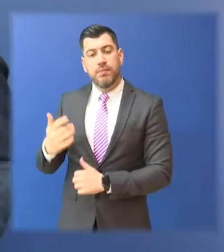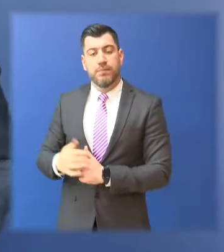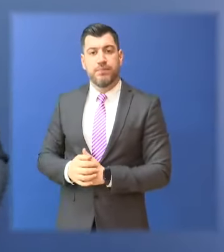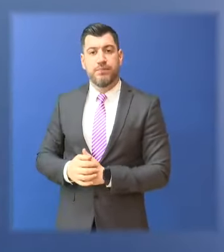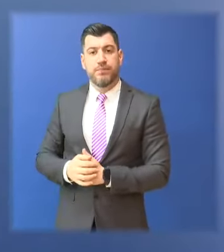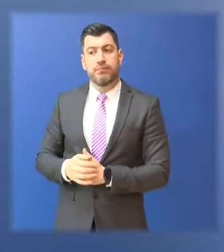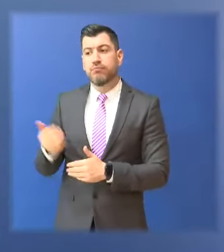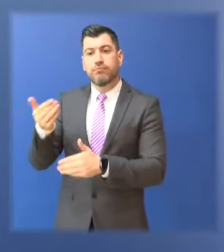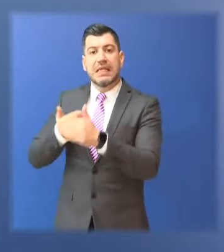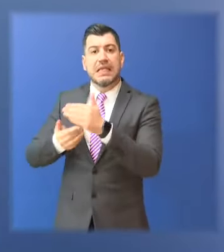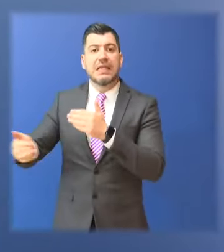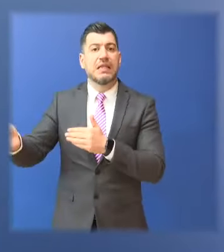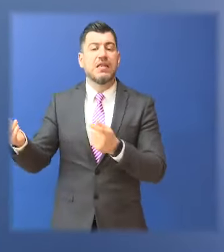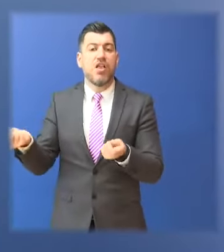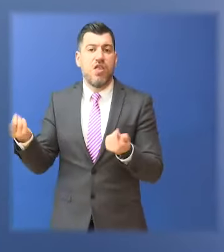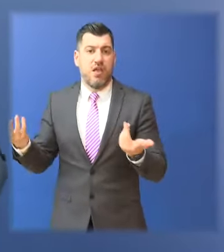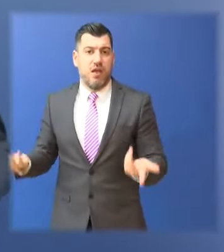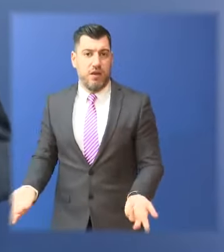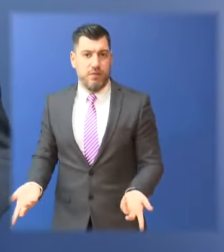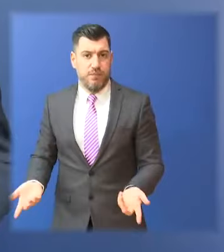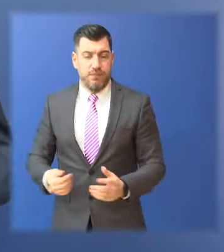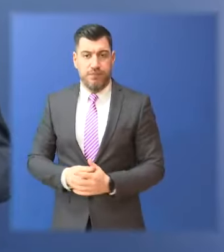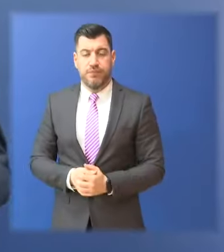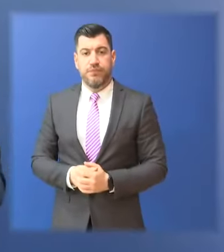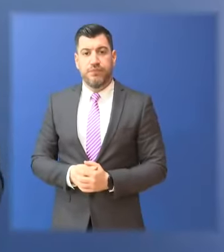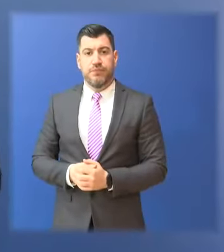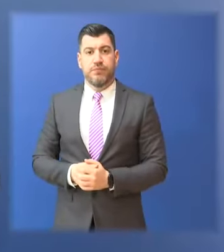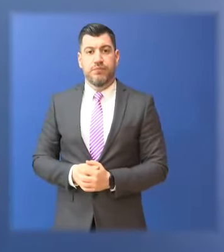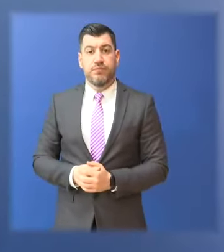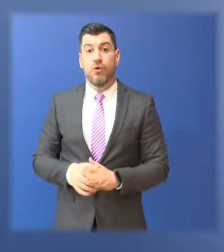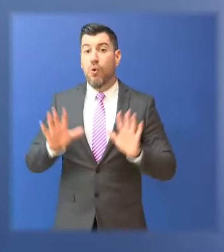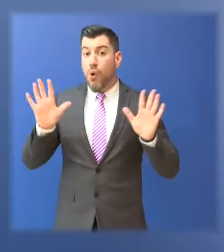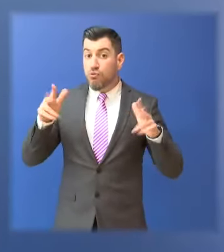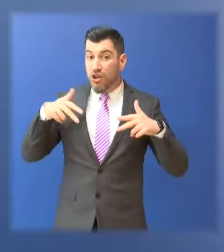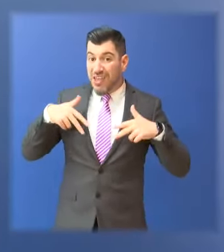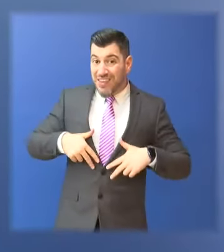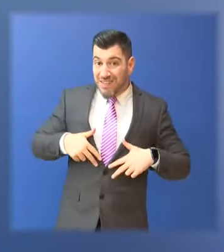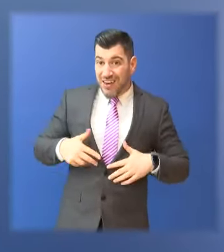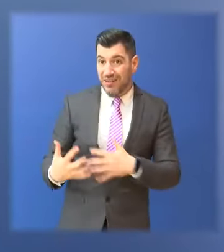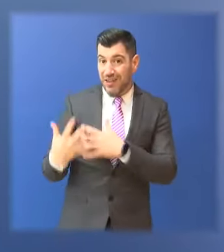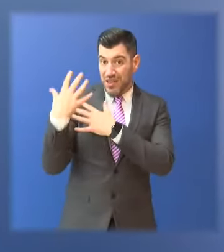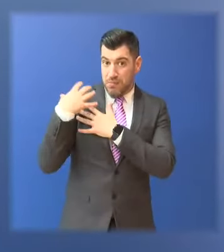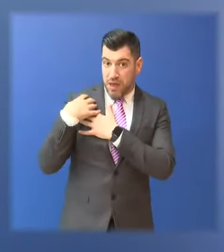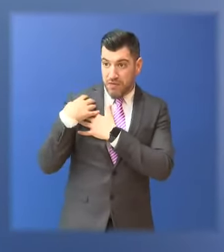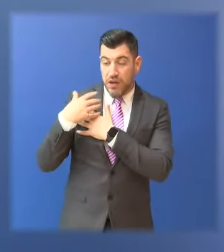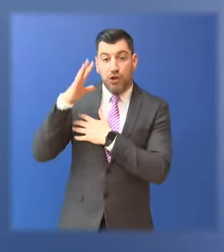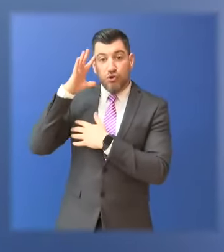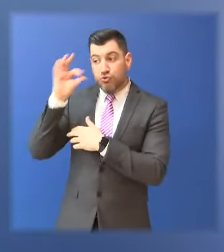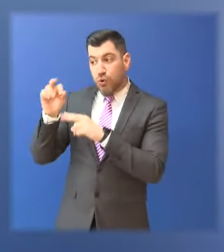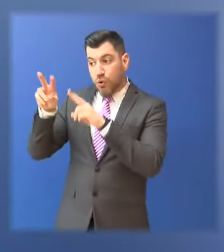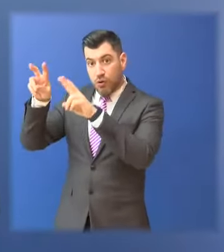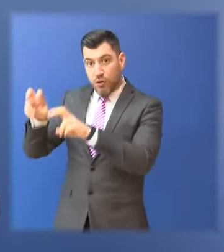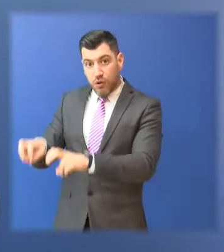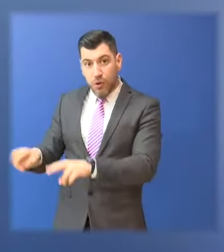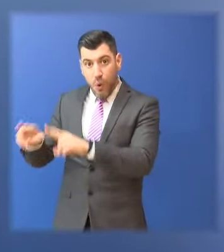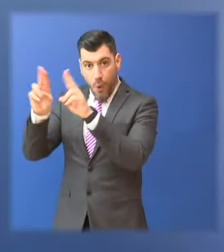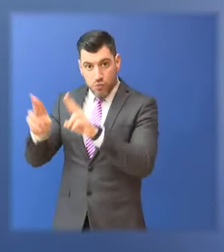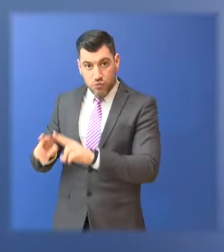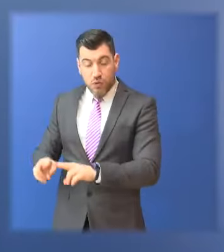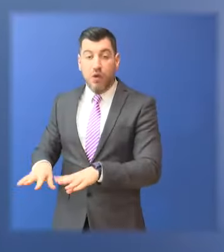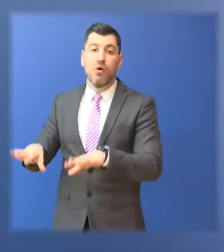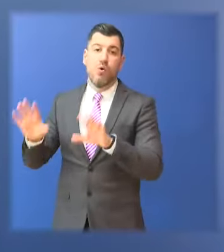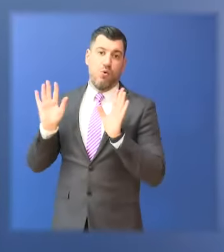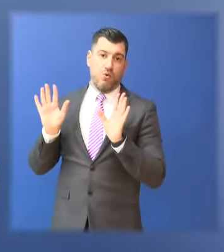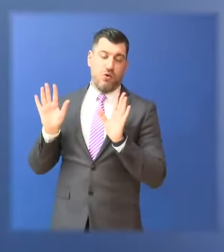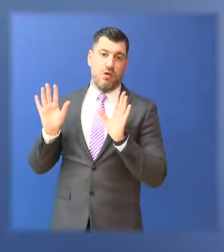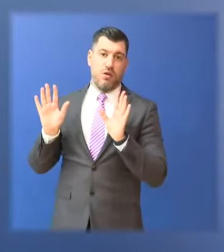τι μέλη γενέστε. Αλλά δεν είναι η κυβέρνηση αρμόδια στο πλαίσιο του πυλώνα που αφορά την Ομοσπονδία να